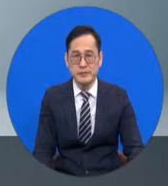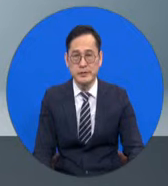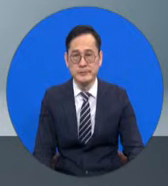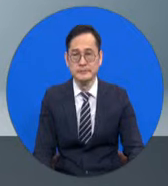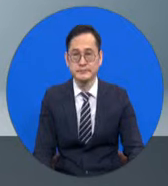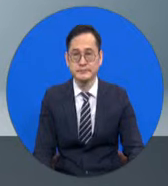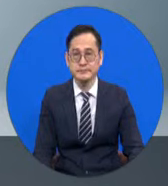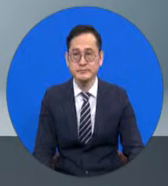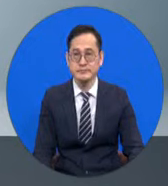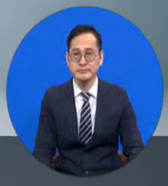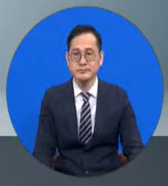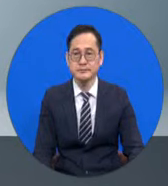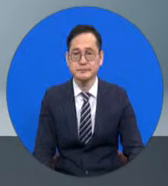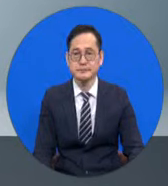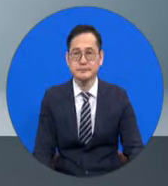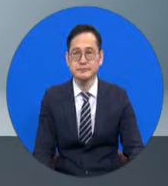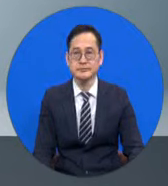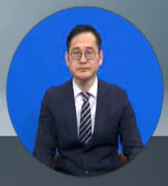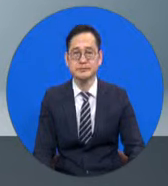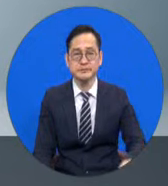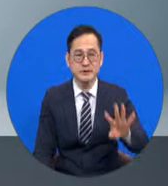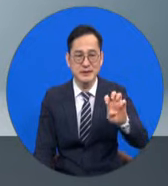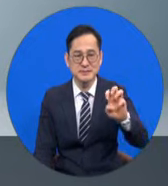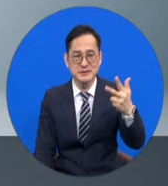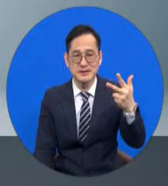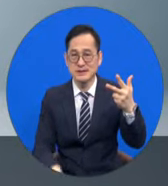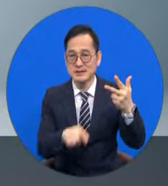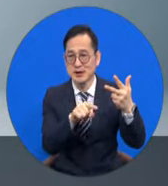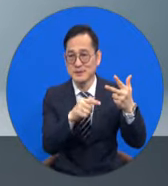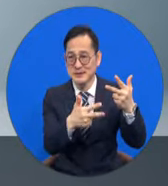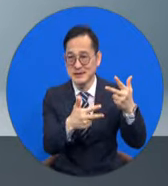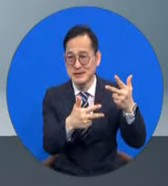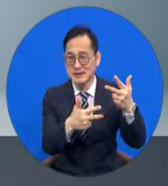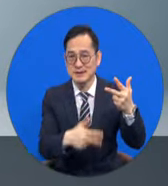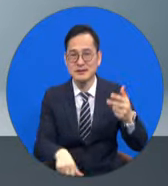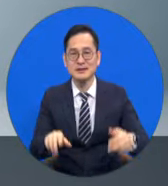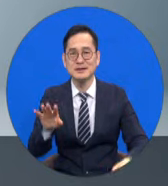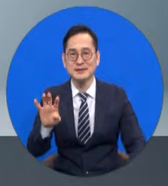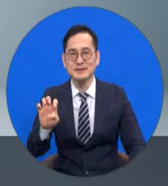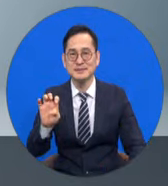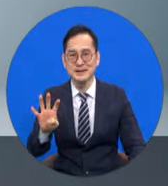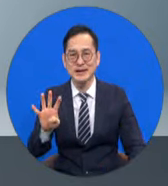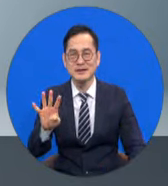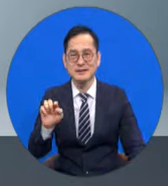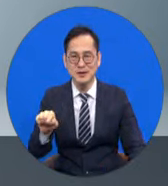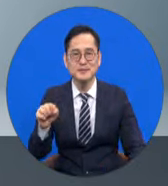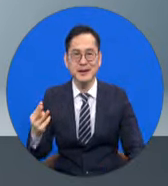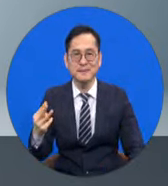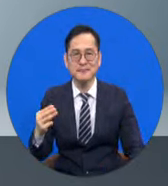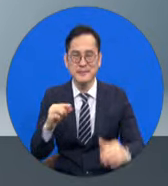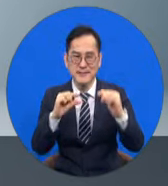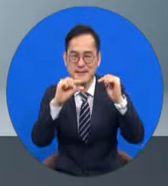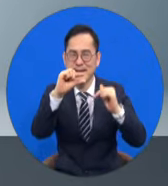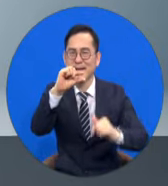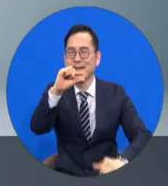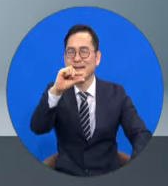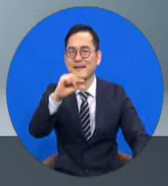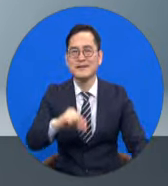이렇게 나왔어요. 47.7 대 44.3. 오차 범위 내에 접전입니다.